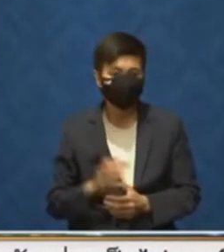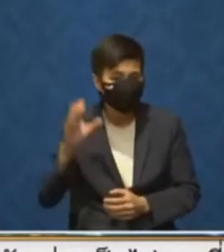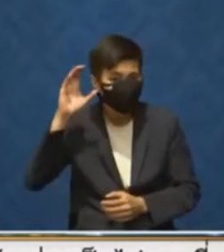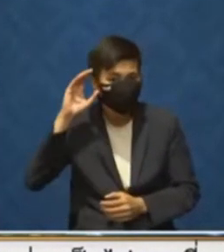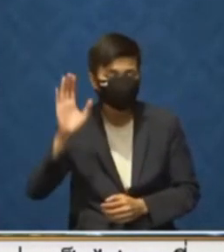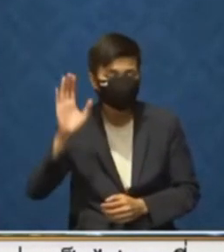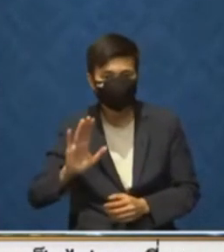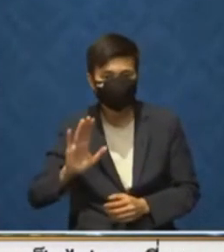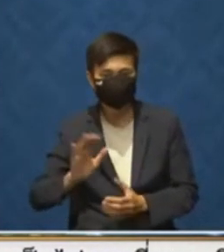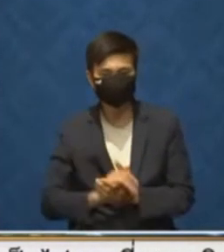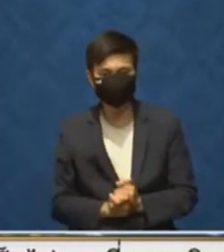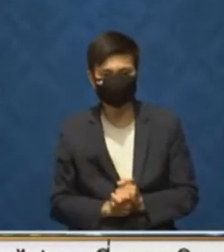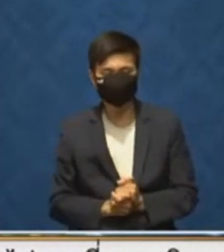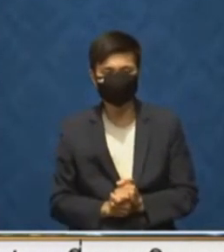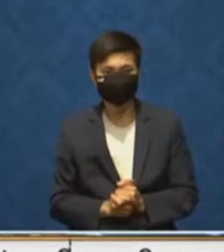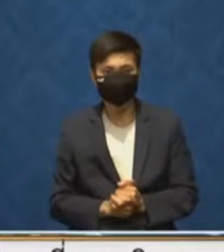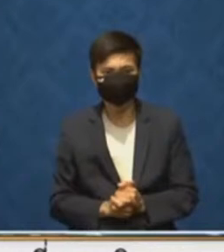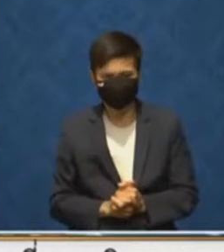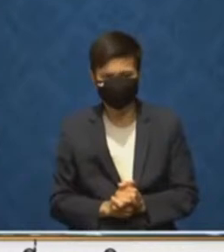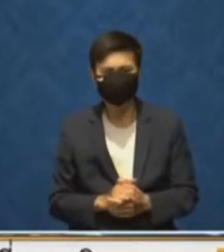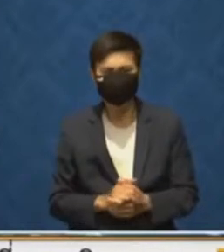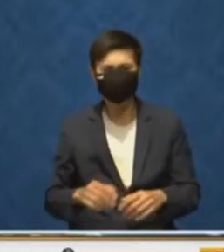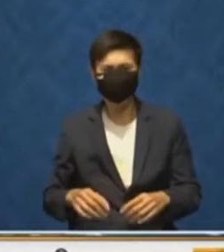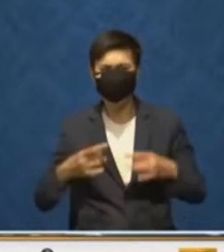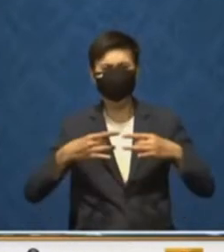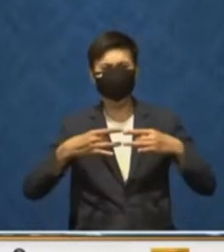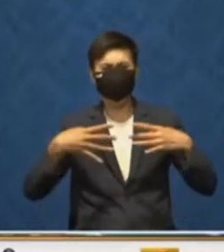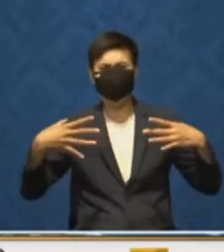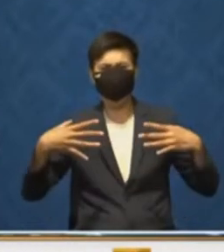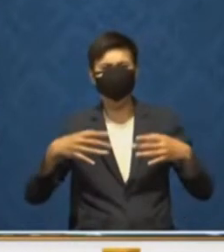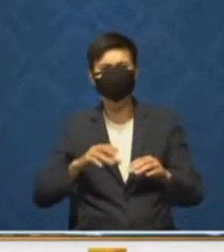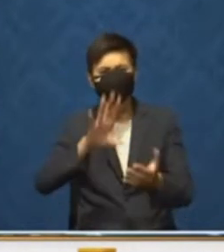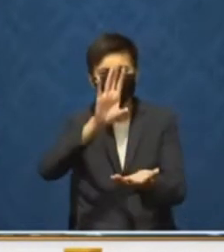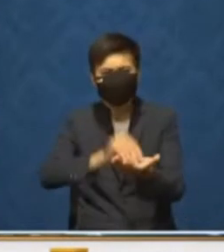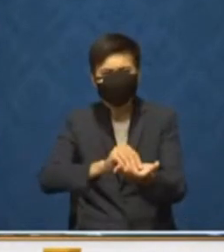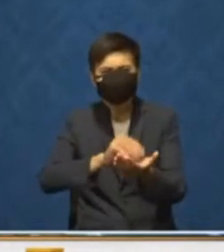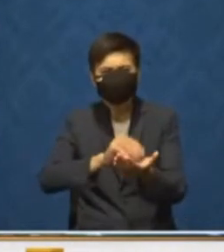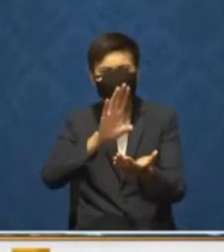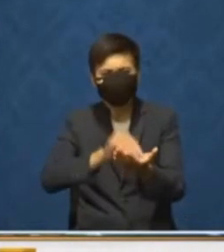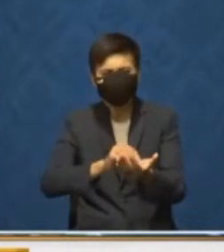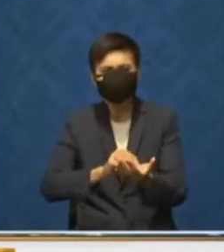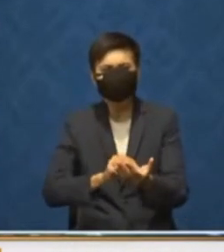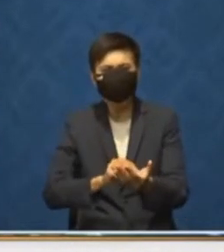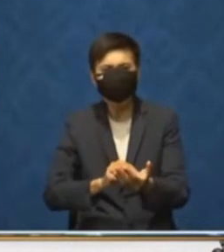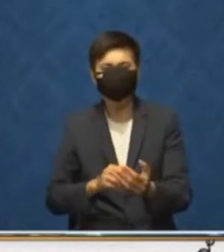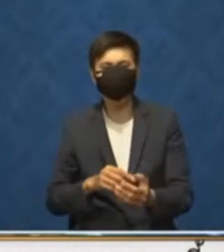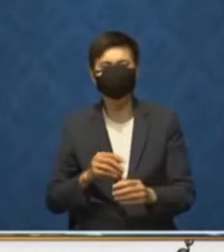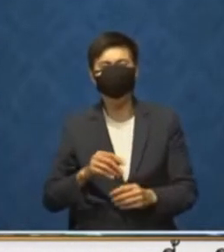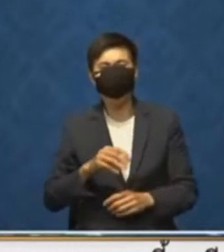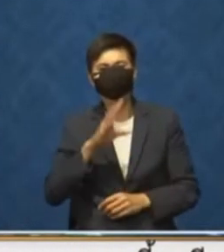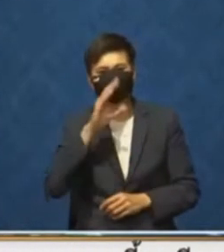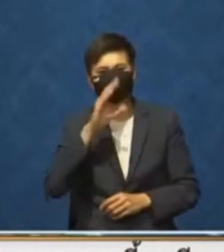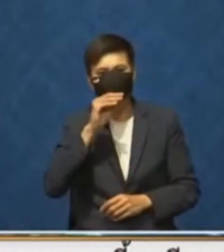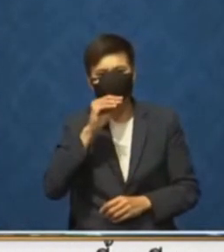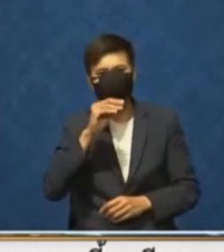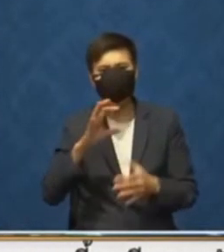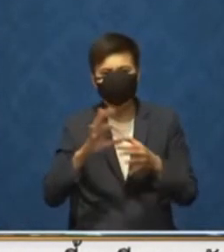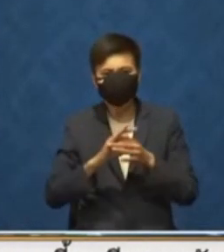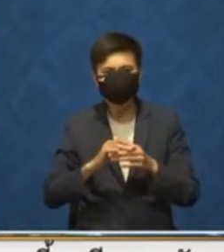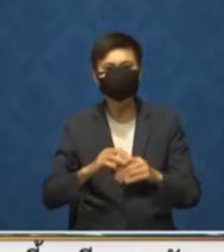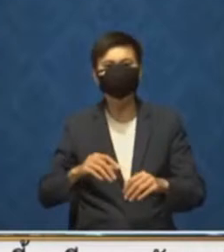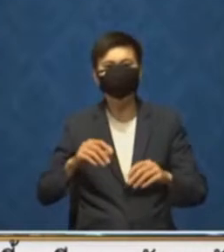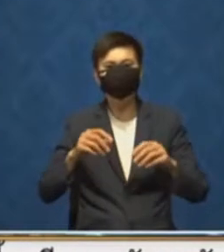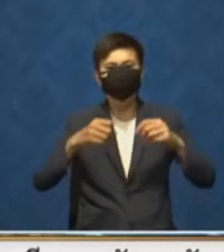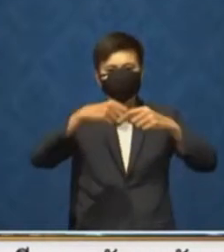กับแจนที่ 1กับความย้อนแย้งของข้อมูลที่ใช้เวลาพูดเรื่องโครงสักโครงสร้างพื้น